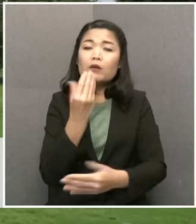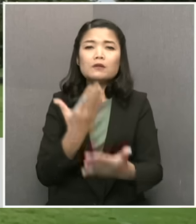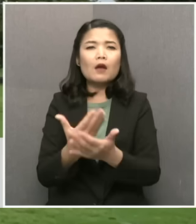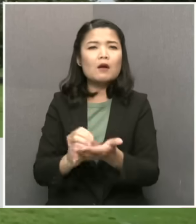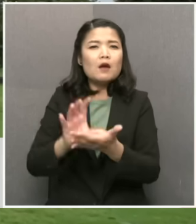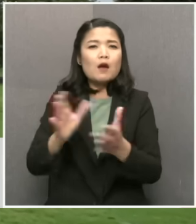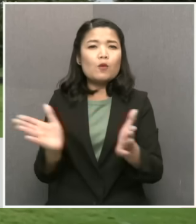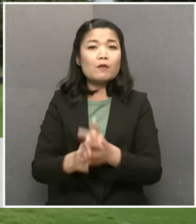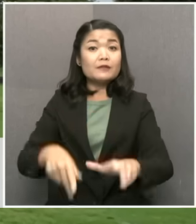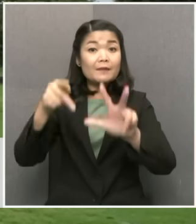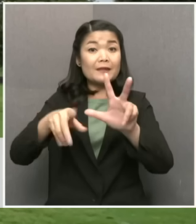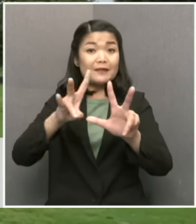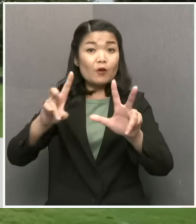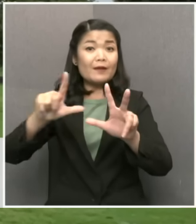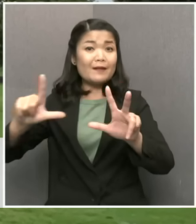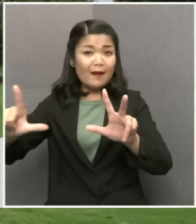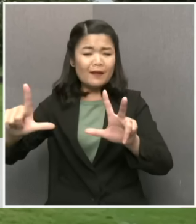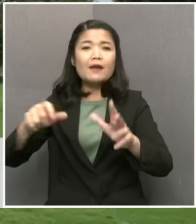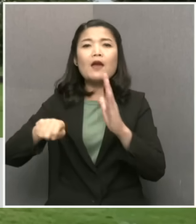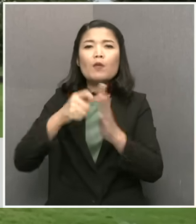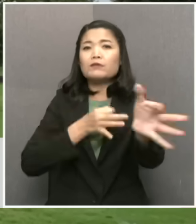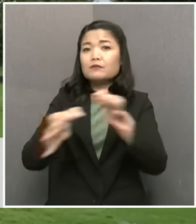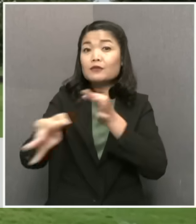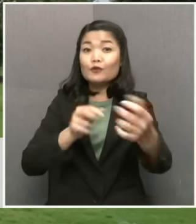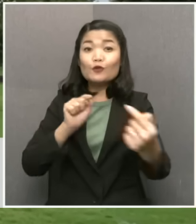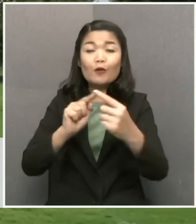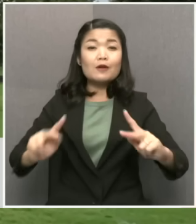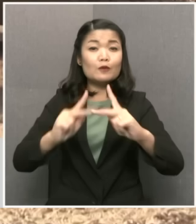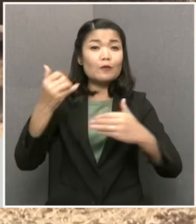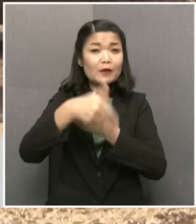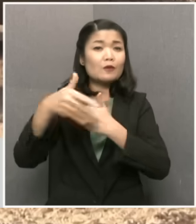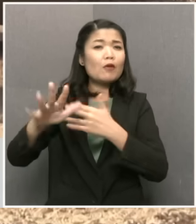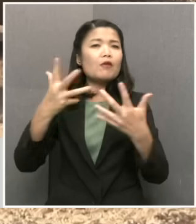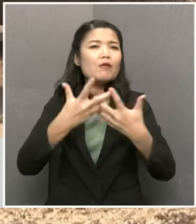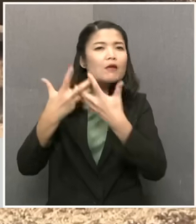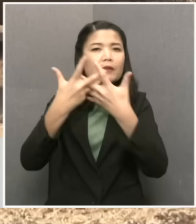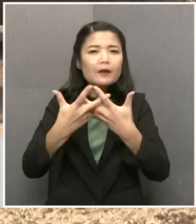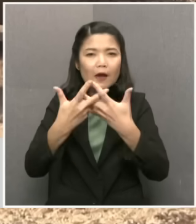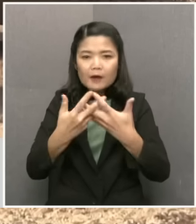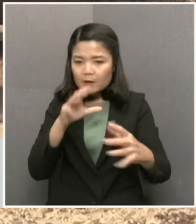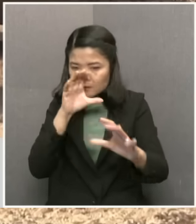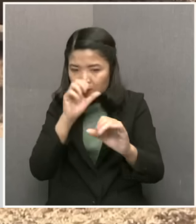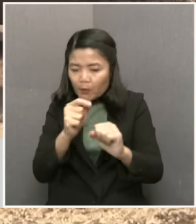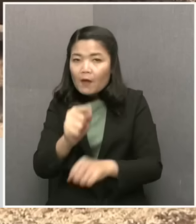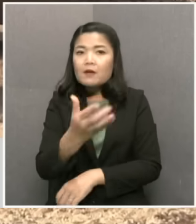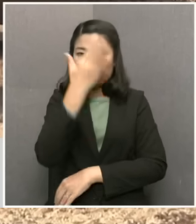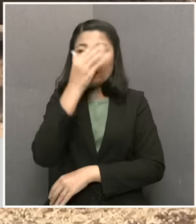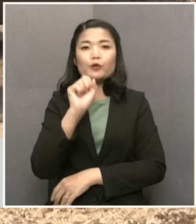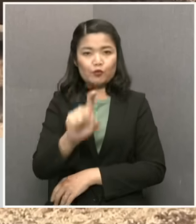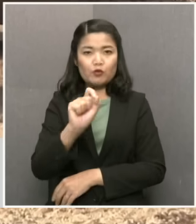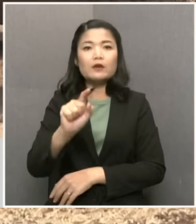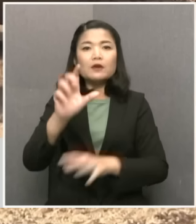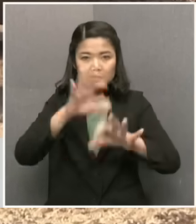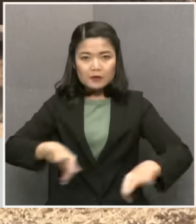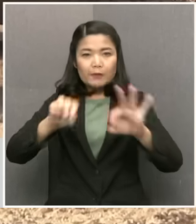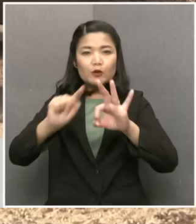บาทให้เหตุผลว่ากระทรวงการต่างประเทศและกระทรวงกลาโหมของสหรัฐเล็งเห็นถึงเหตุฉุกเฉินที่จำเป็นต้องขายอาวุธ